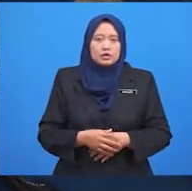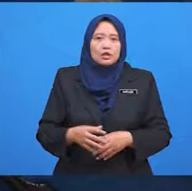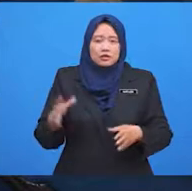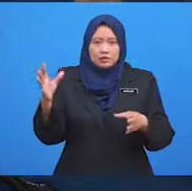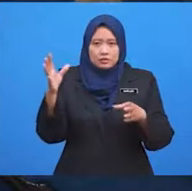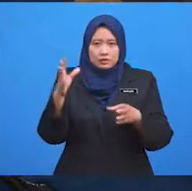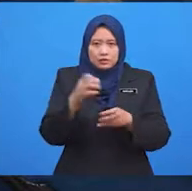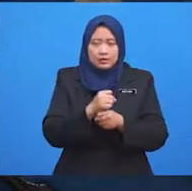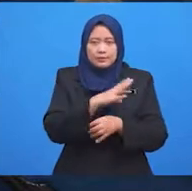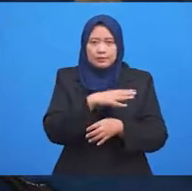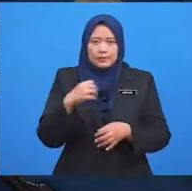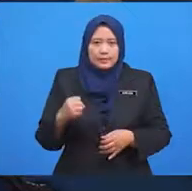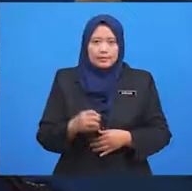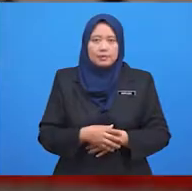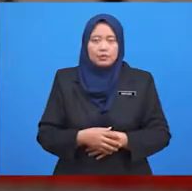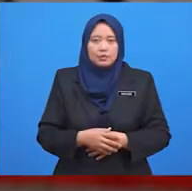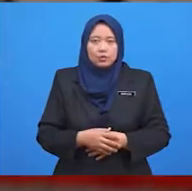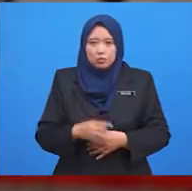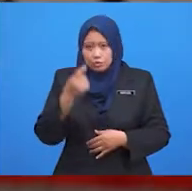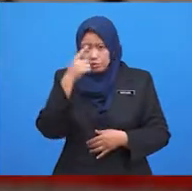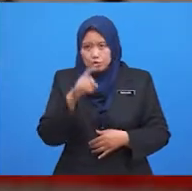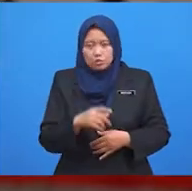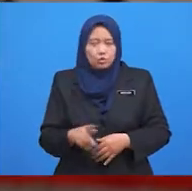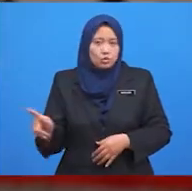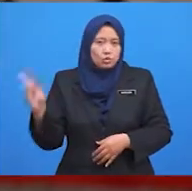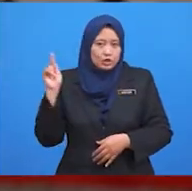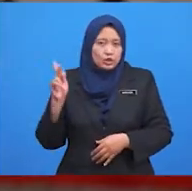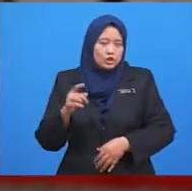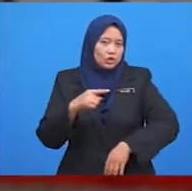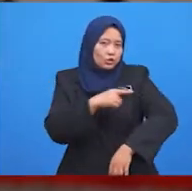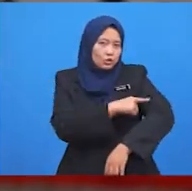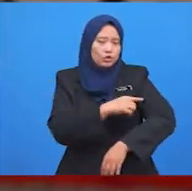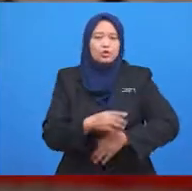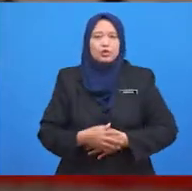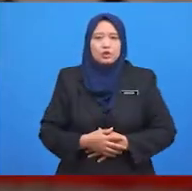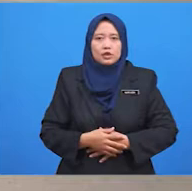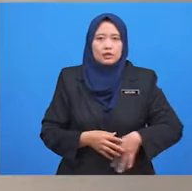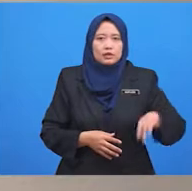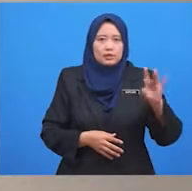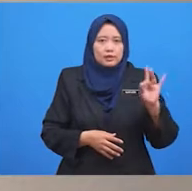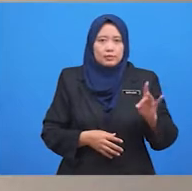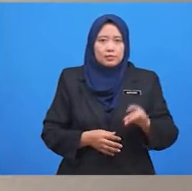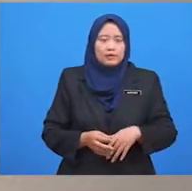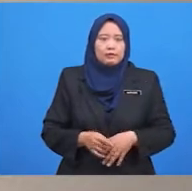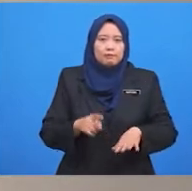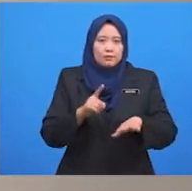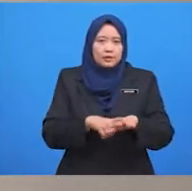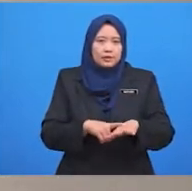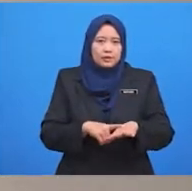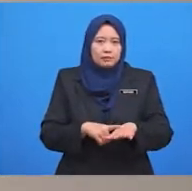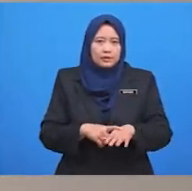iaitu mencengkam bagi menguatkan otot. Langkah yang kelapan, pada bahagian